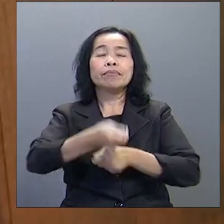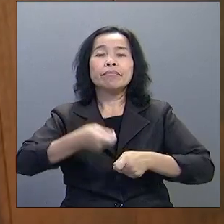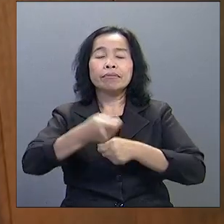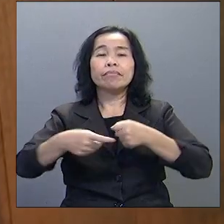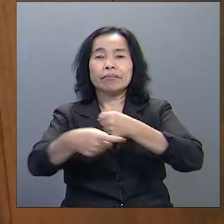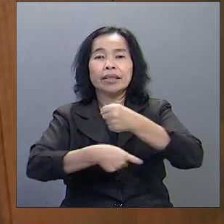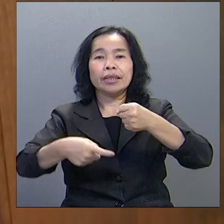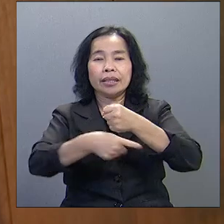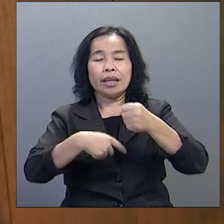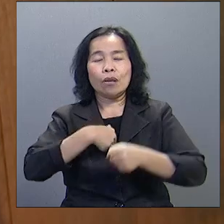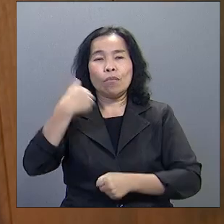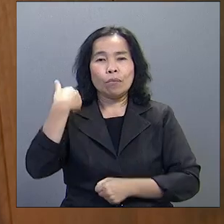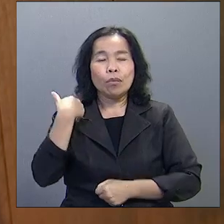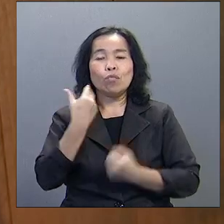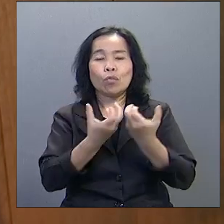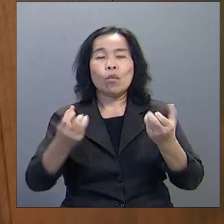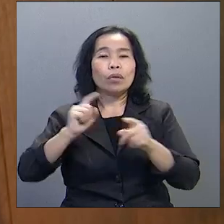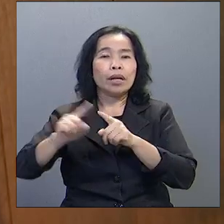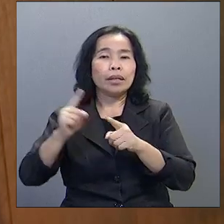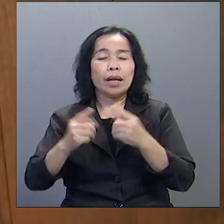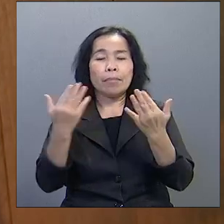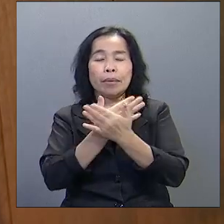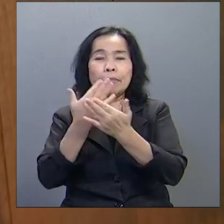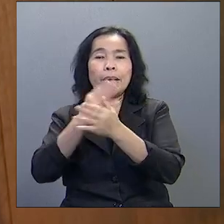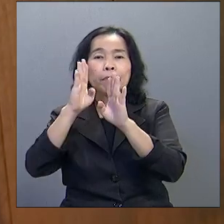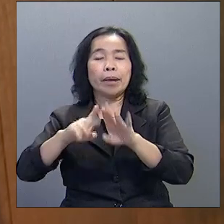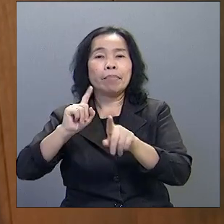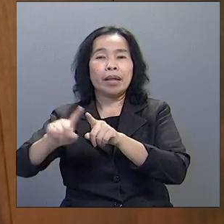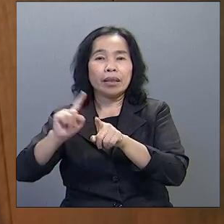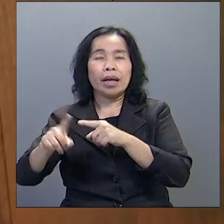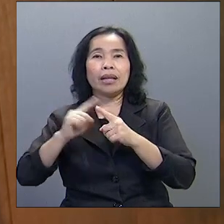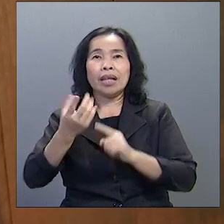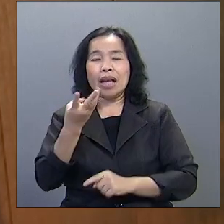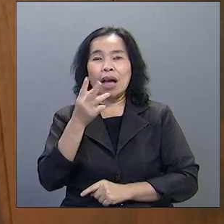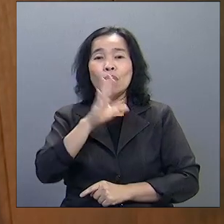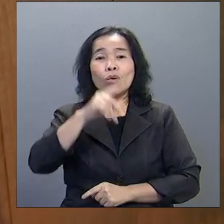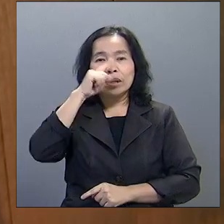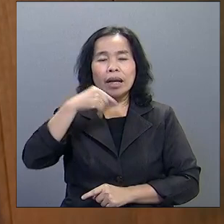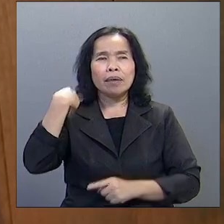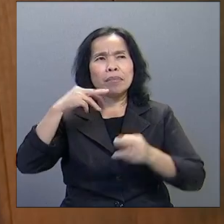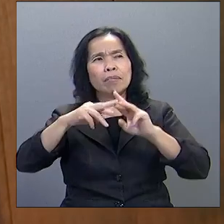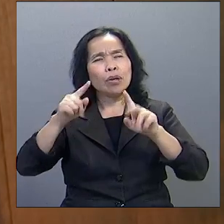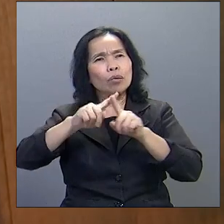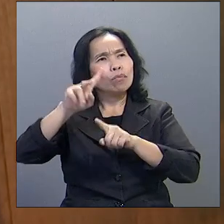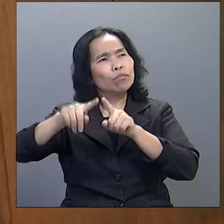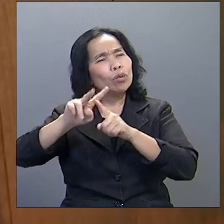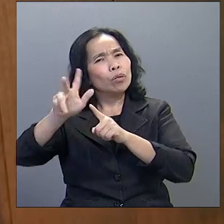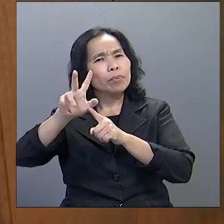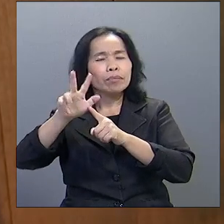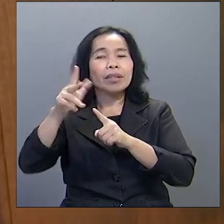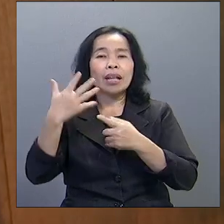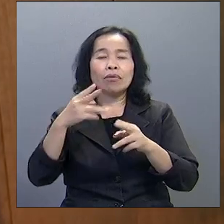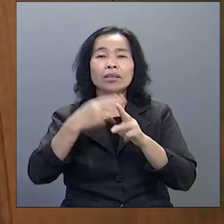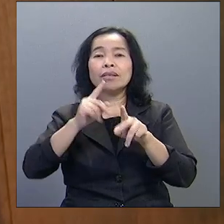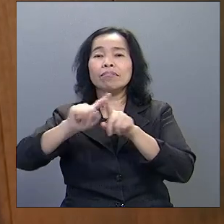มีผลิตภัณฑ์หลายๆแบบแต่ว่าข้าวเนี่ยเมืองไทยมันก็มีประมาณ 20,000กว่าชนิดครับแล้วก็เราก็